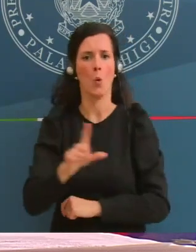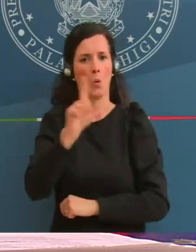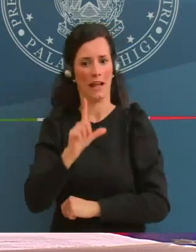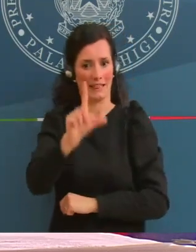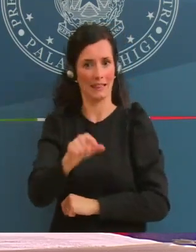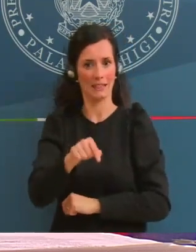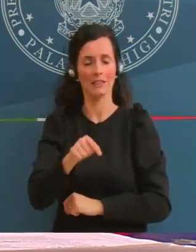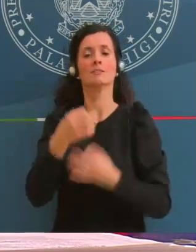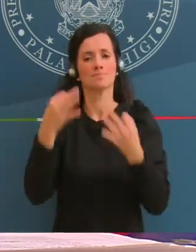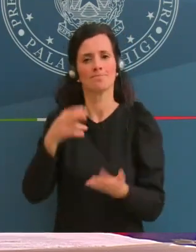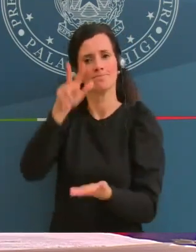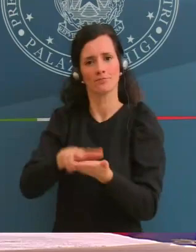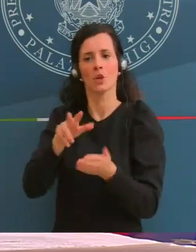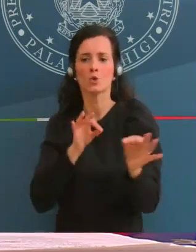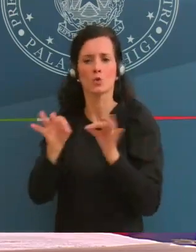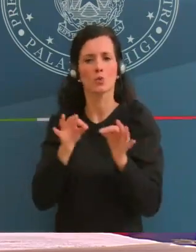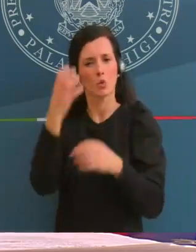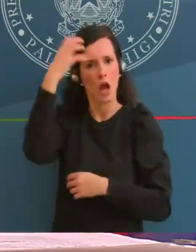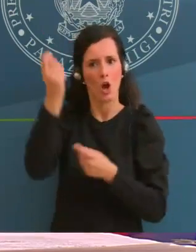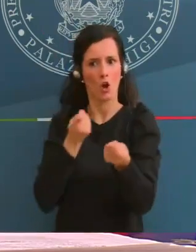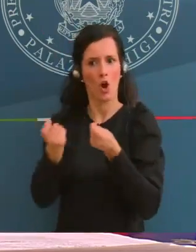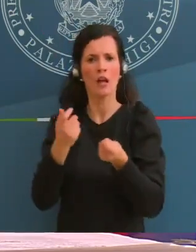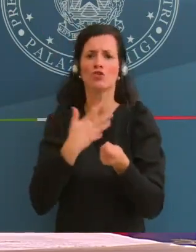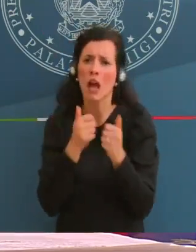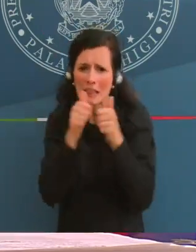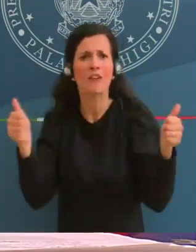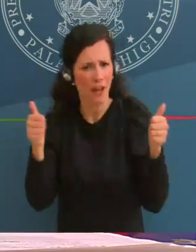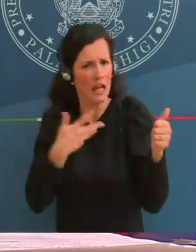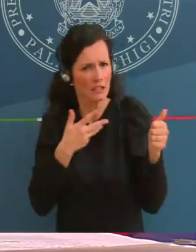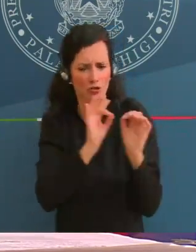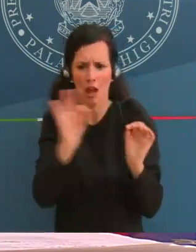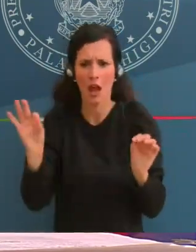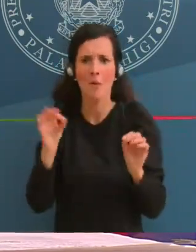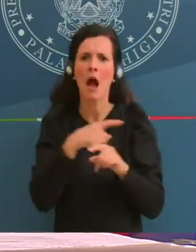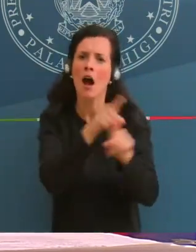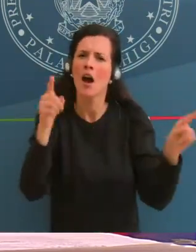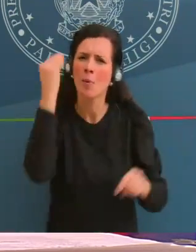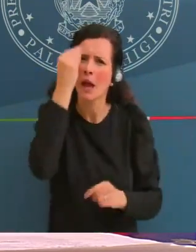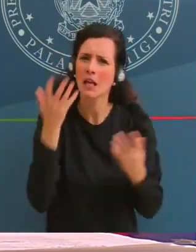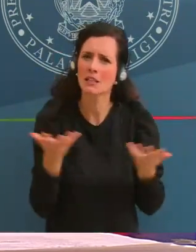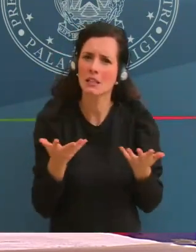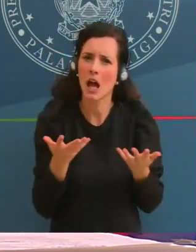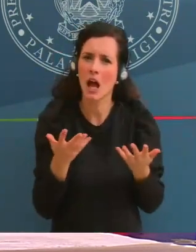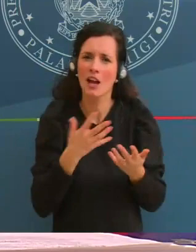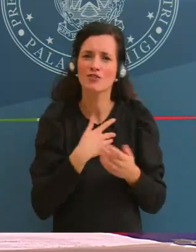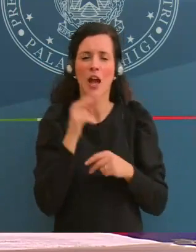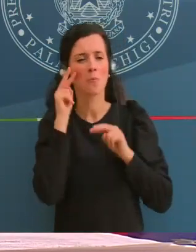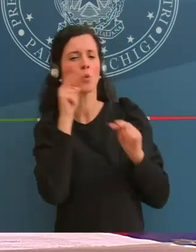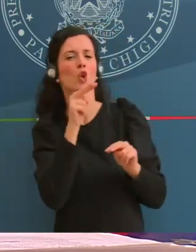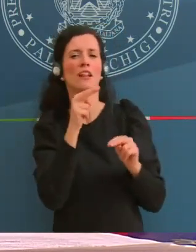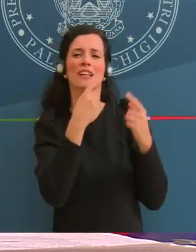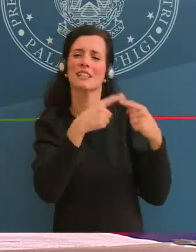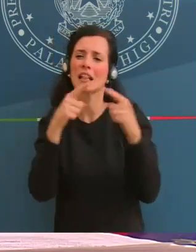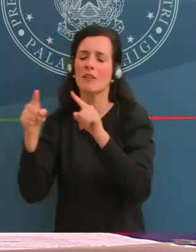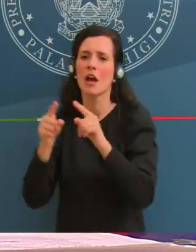siano perché deve comandare conte deve comandare quartieri deve comandare l'altro ministro un partito l'altro non sono queste le